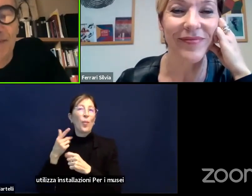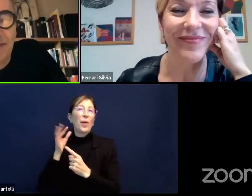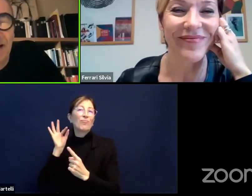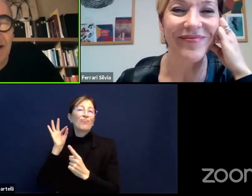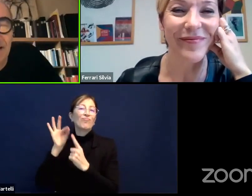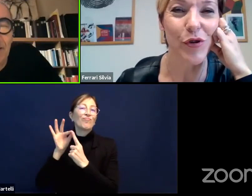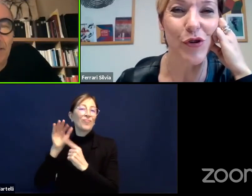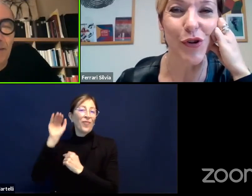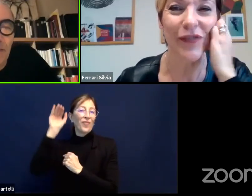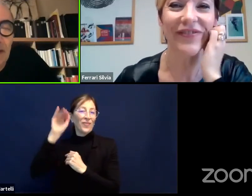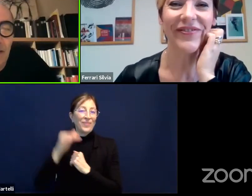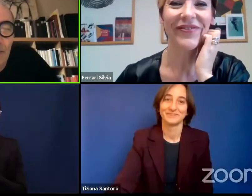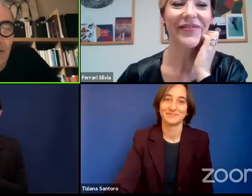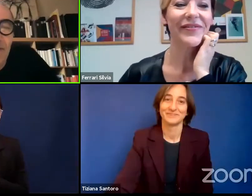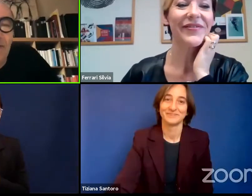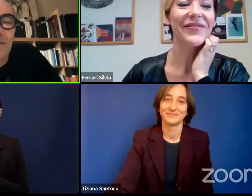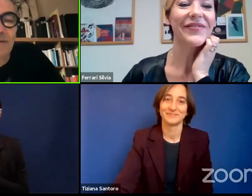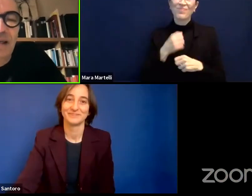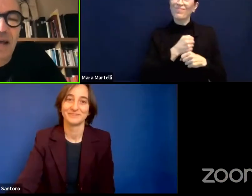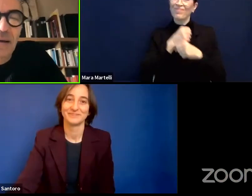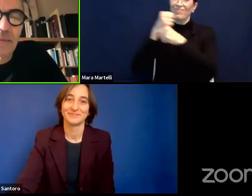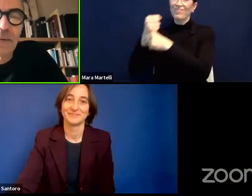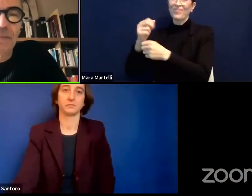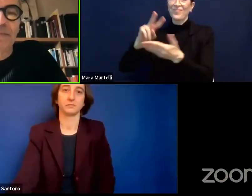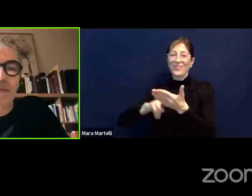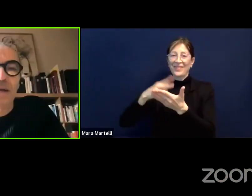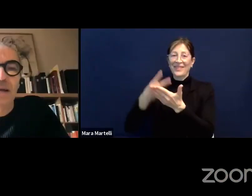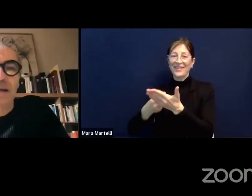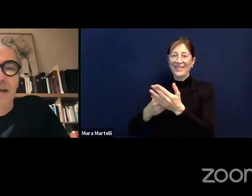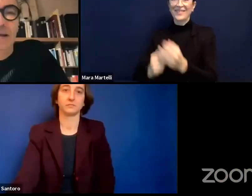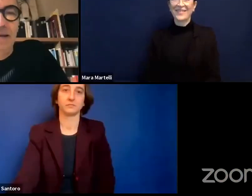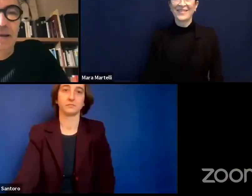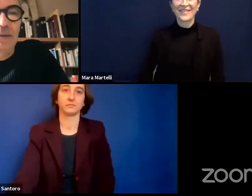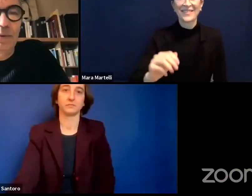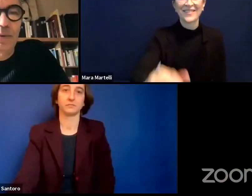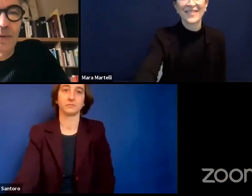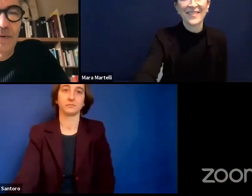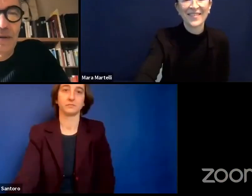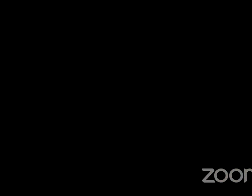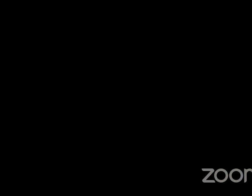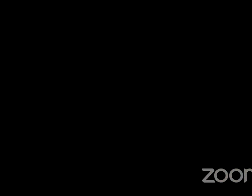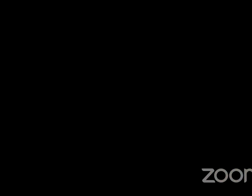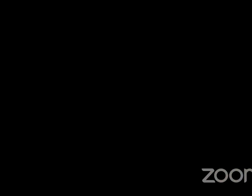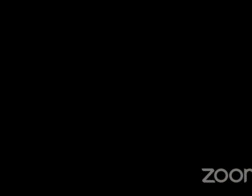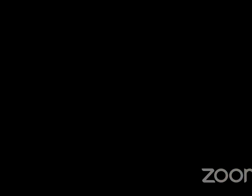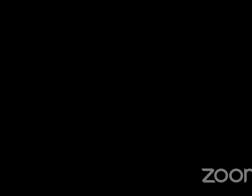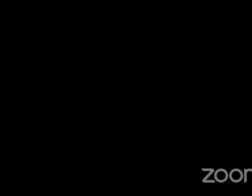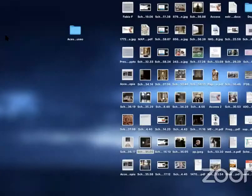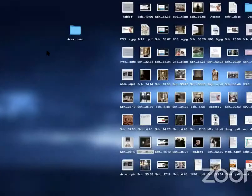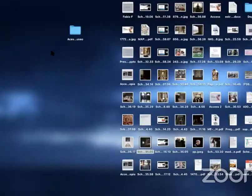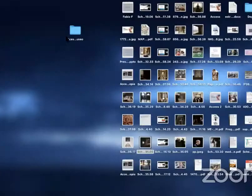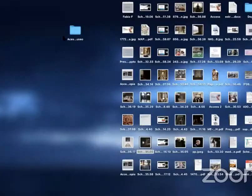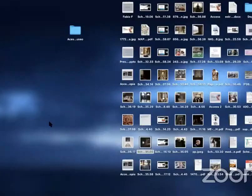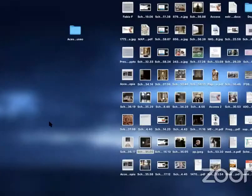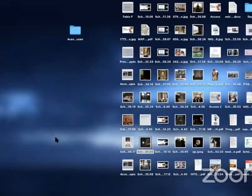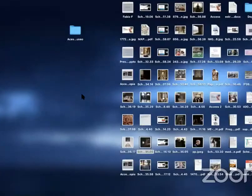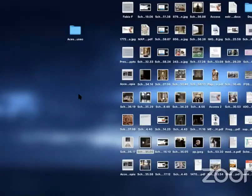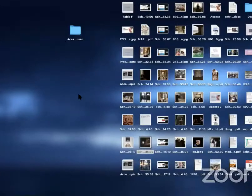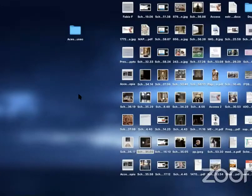Grazie, buongiorno innanzitutto, Buongiorno. quindi condivido lo schermo e dunque vediamo questo.